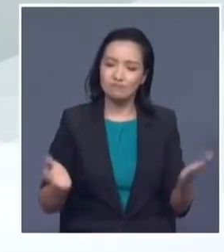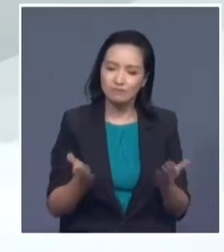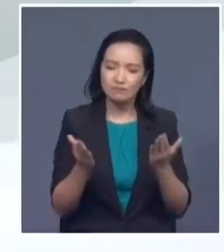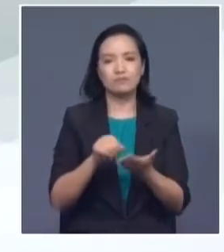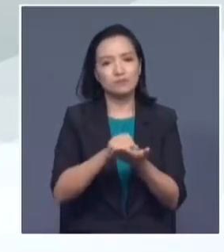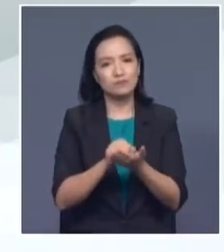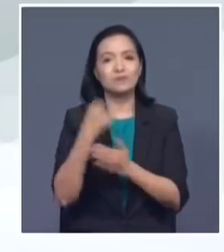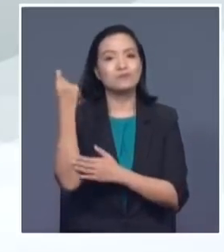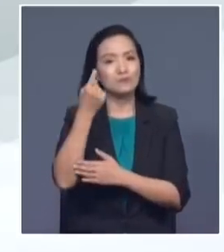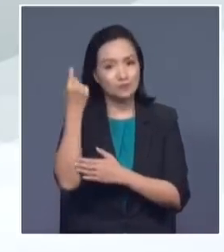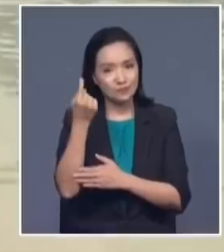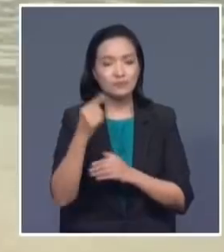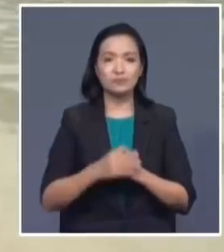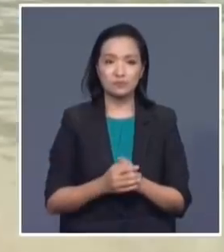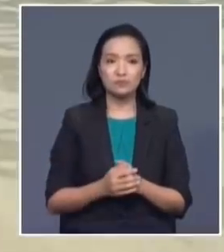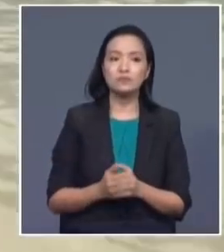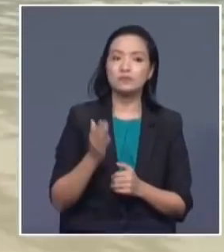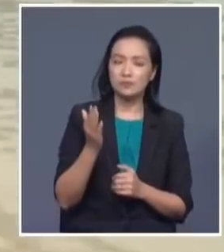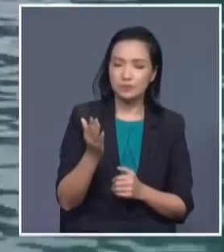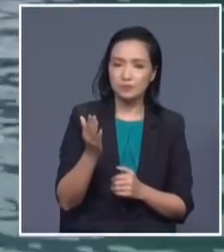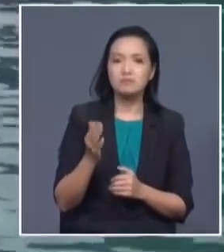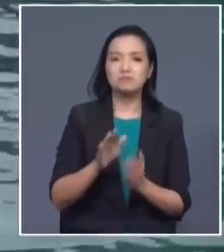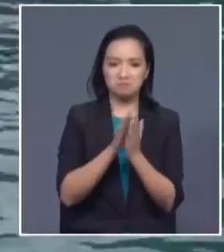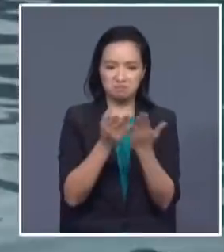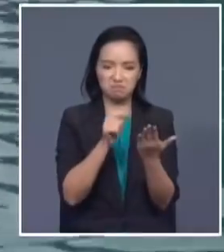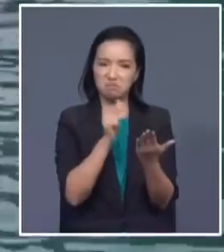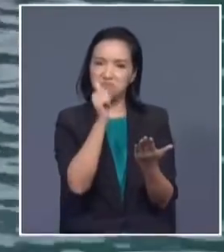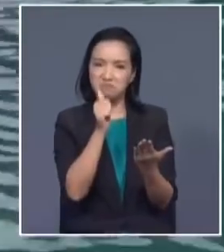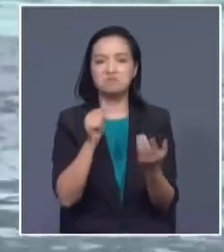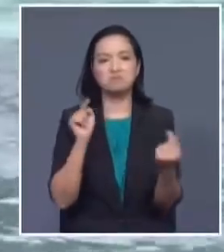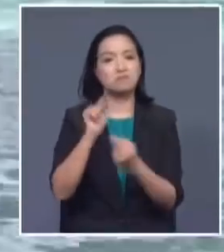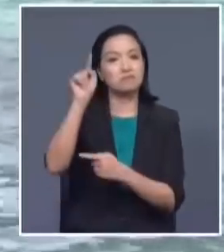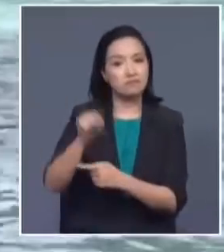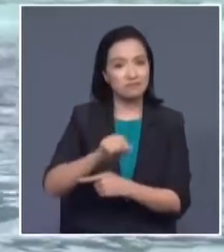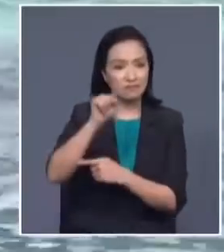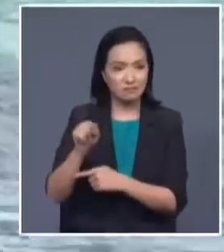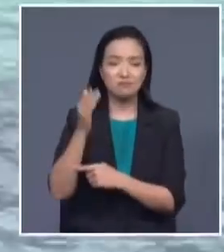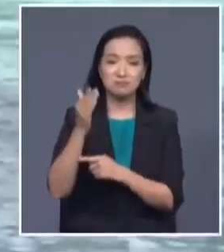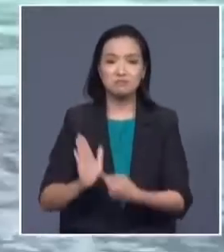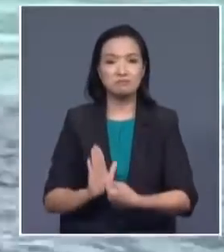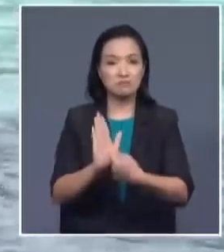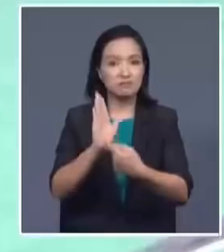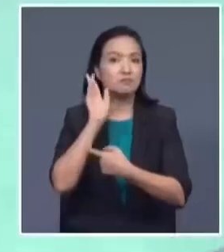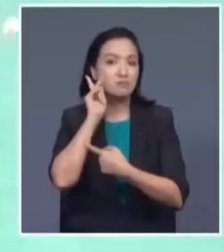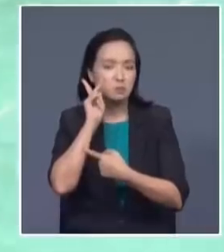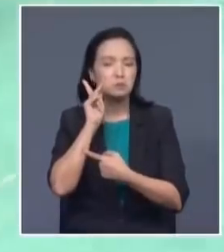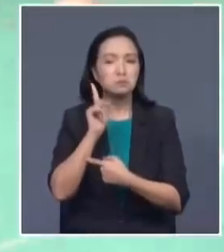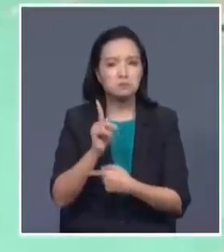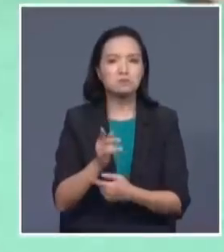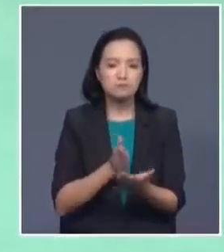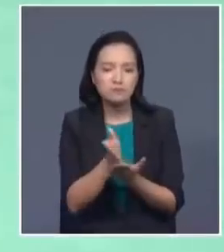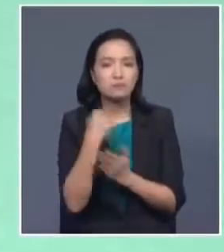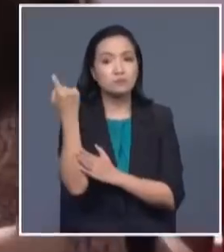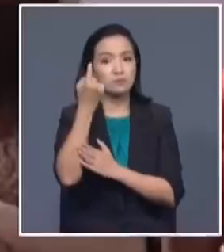วทั้งนี้ Travel Bulletin เป็นนิตยสารชั้นนำในสหราชอาณาจักรนะครับที่นำเสนอข่าวสารในแวดวงอุตสาหกรรมการท่